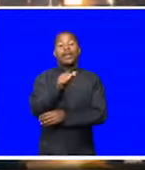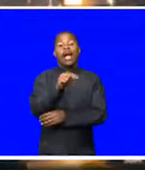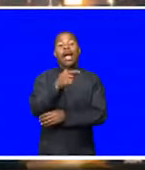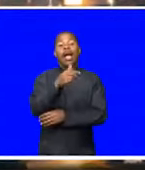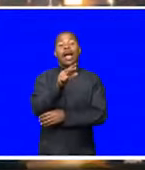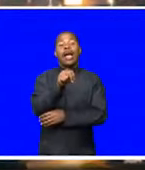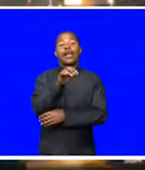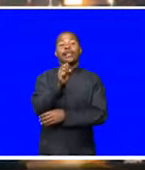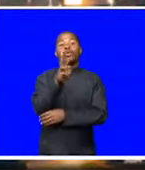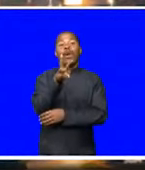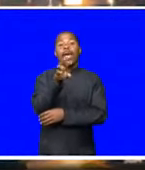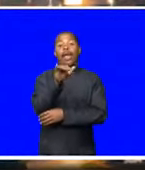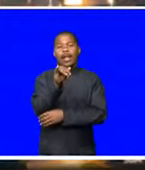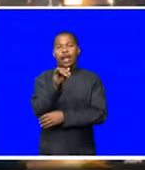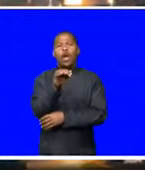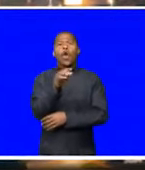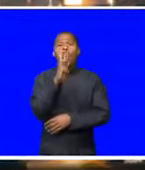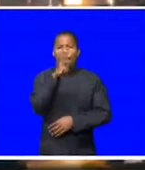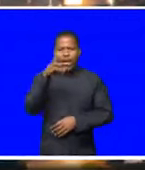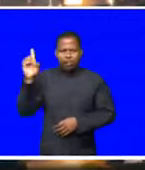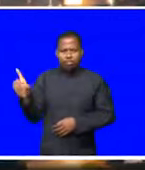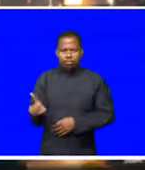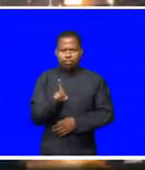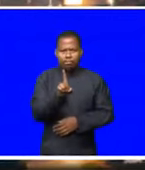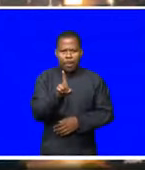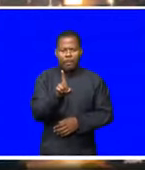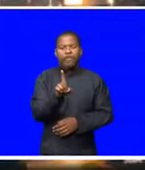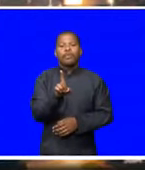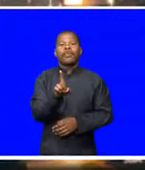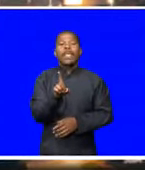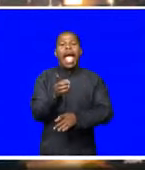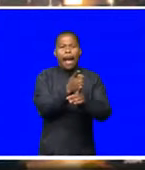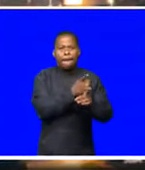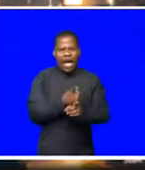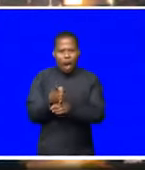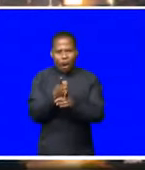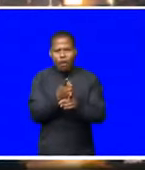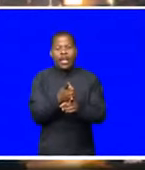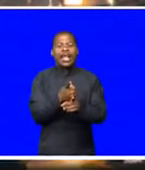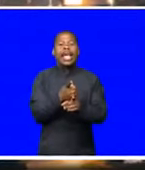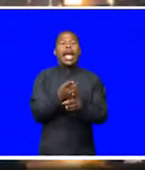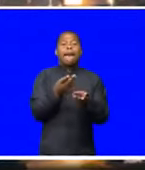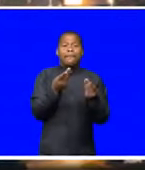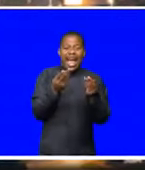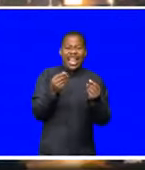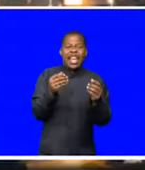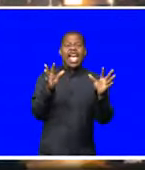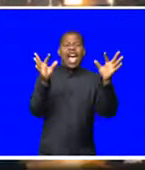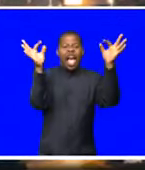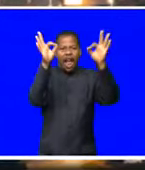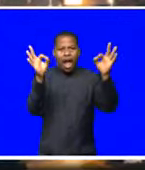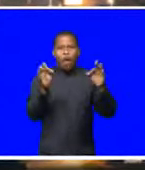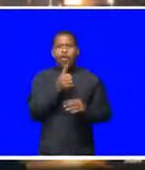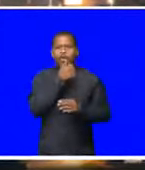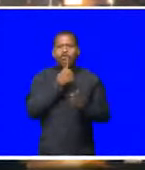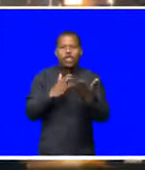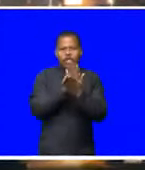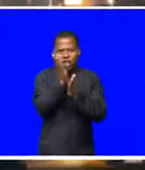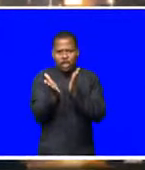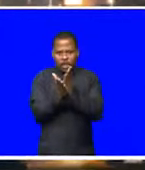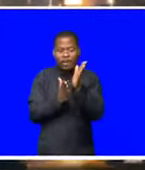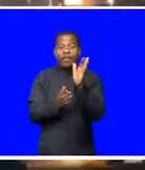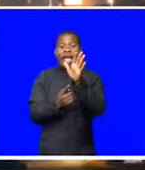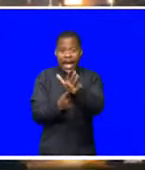ukuthi siphendule ngekusebenza kwetimali tembuso letifaya ekhathi lisheke lelanike twathi shelanihloko walesikola lesikola yakubheke ukuthi